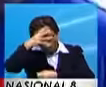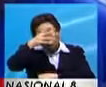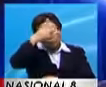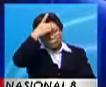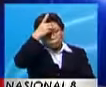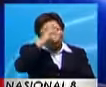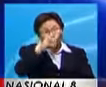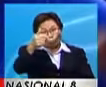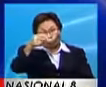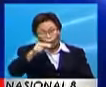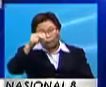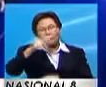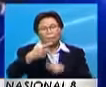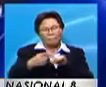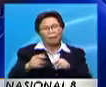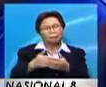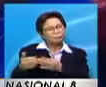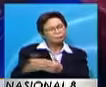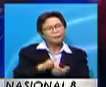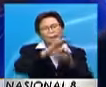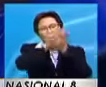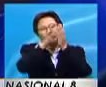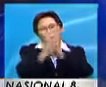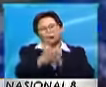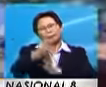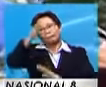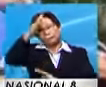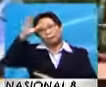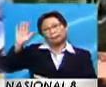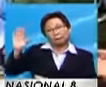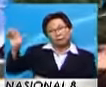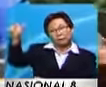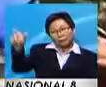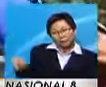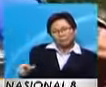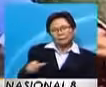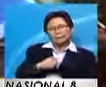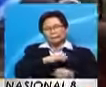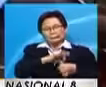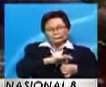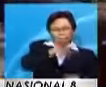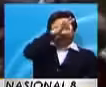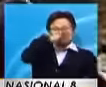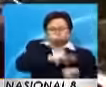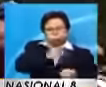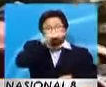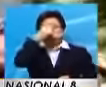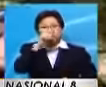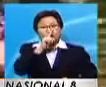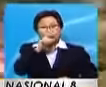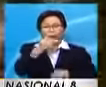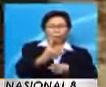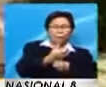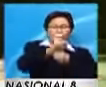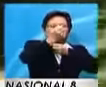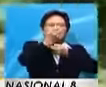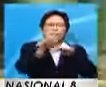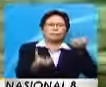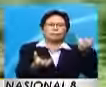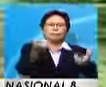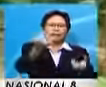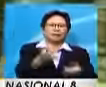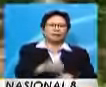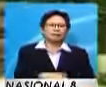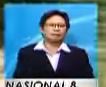tua Chairil Anwar Ahmad namun beliau menjadikan arwah ayahnya sebagai pembakar semangat untuk memastikan kemenangan